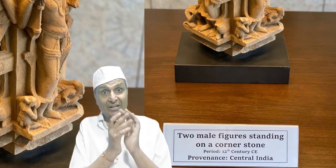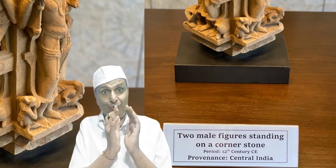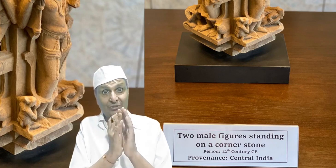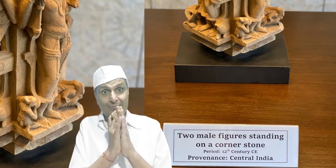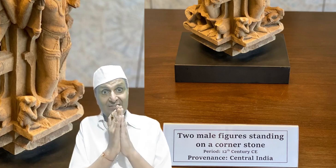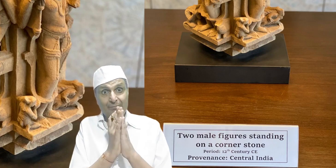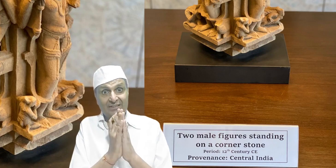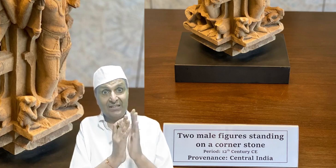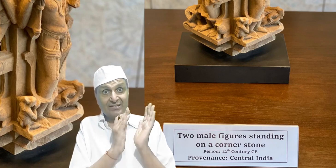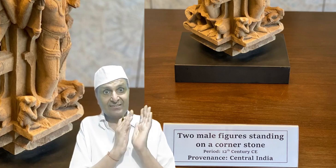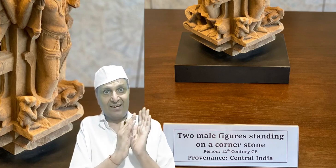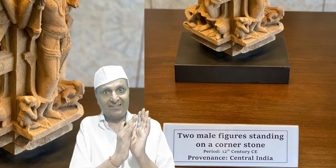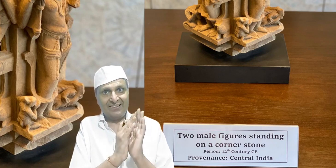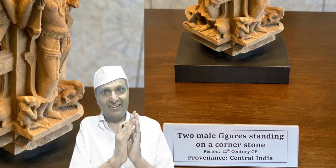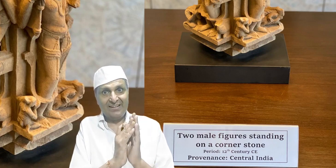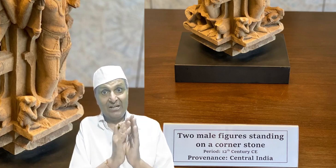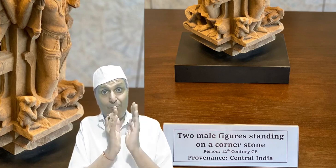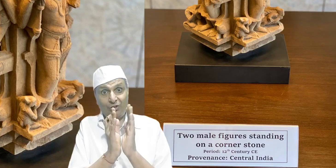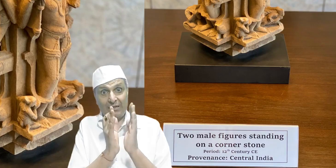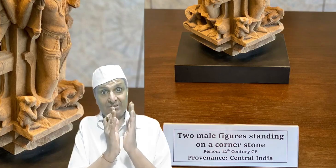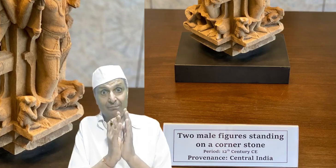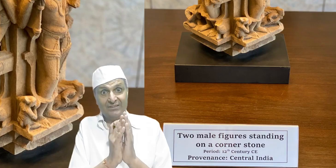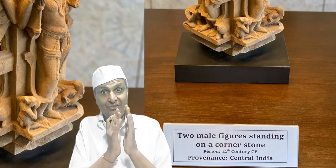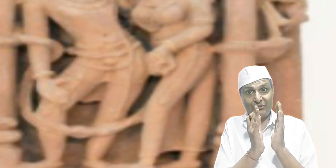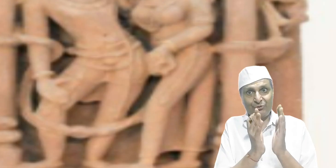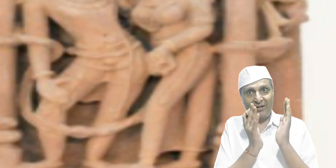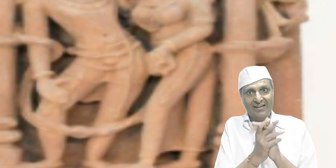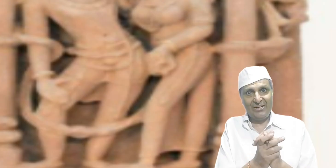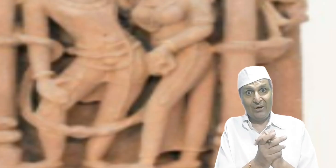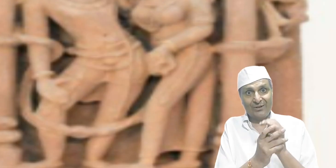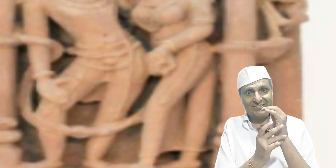हिंदू धर्म से संबंधित संबंधित